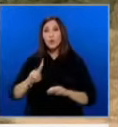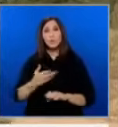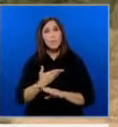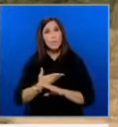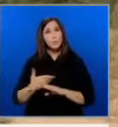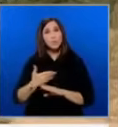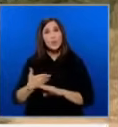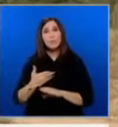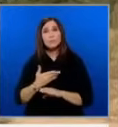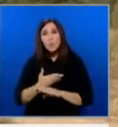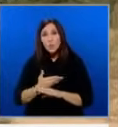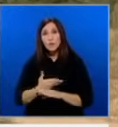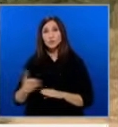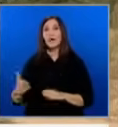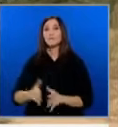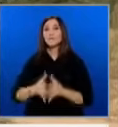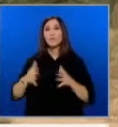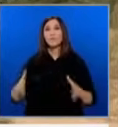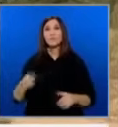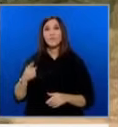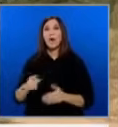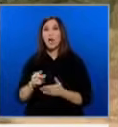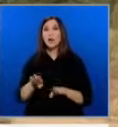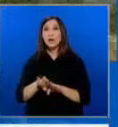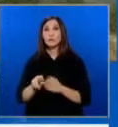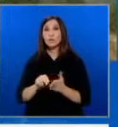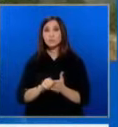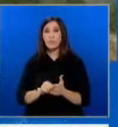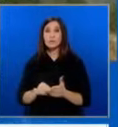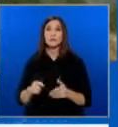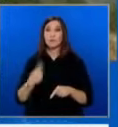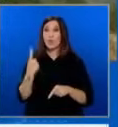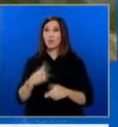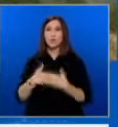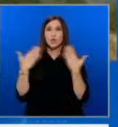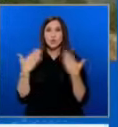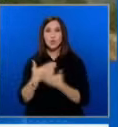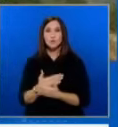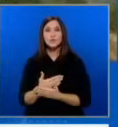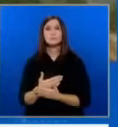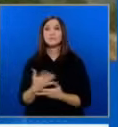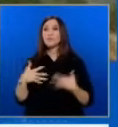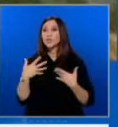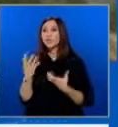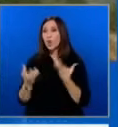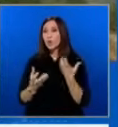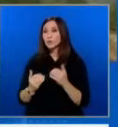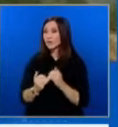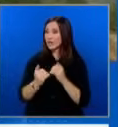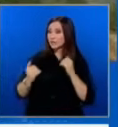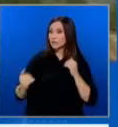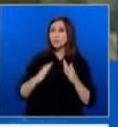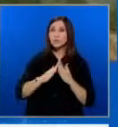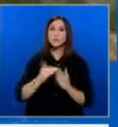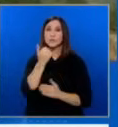увеличават. Това е равносметката само за едно денонощие от пожара в село Сенокос. За щастие, огънят се отдалечи от къщите на селото, но пък тръгна